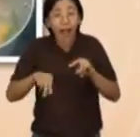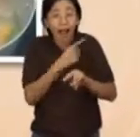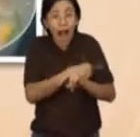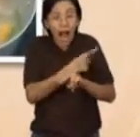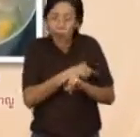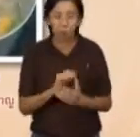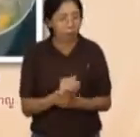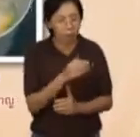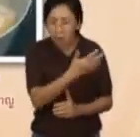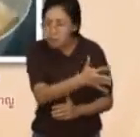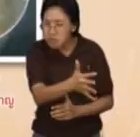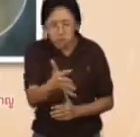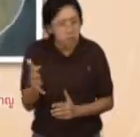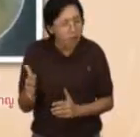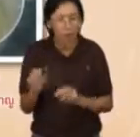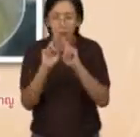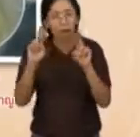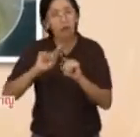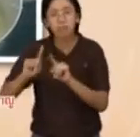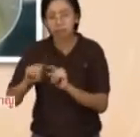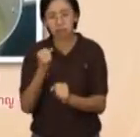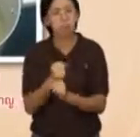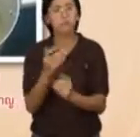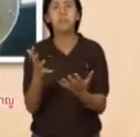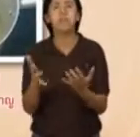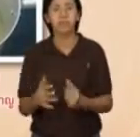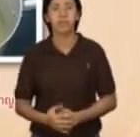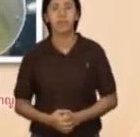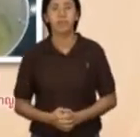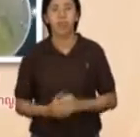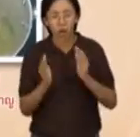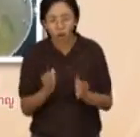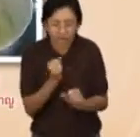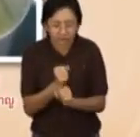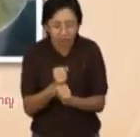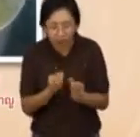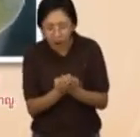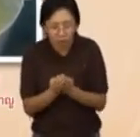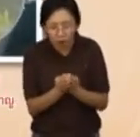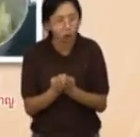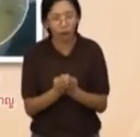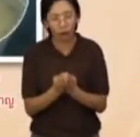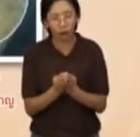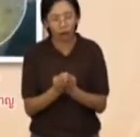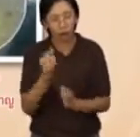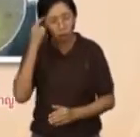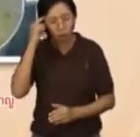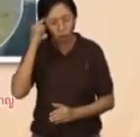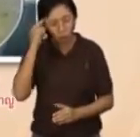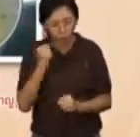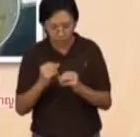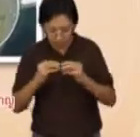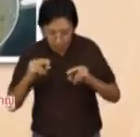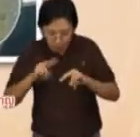าหารนี่ส่วนใหญ่เขาจะไม่ทำนะคะ ไม่ทำฮะคือแม่ครัวก็บางท่านก็ไม่มีความชำนาญด้วยถ้าไม่ใช่เ